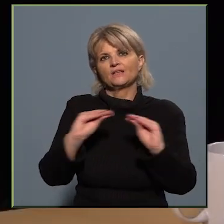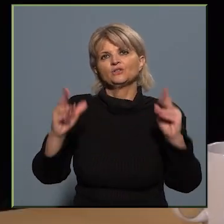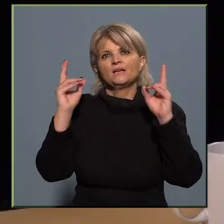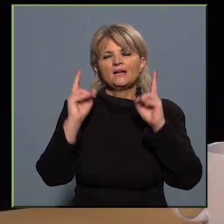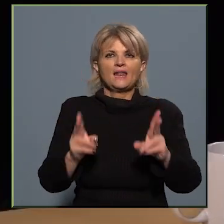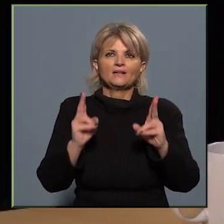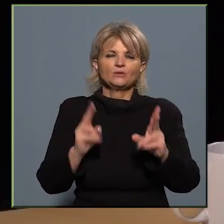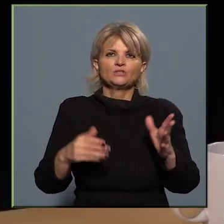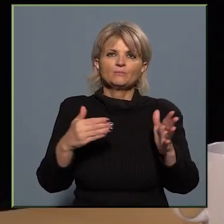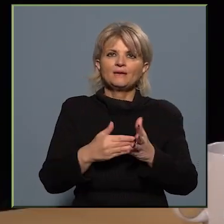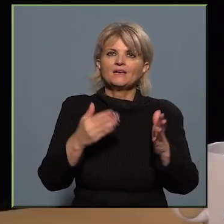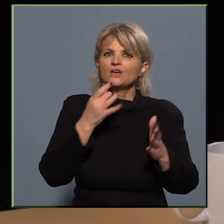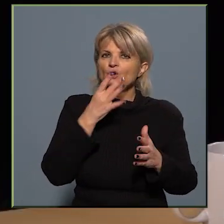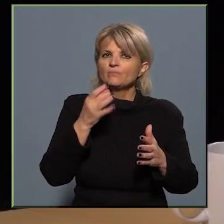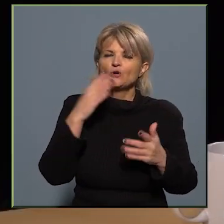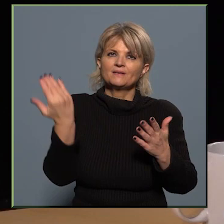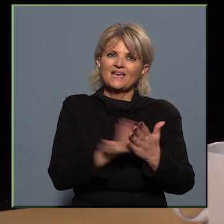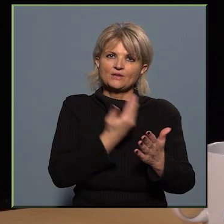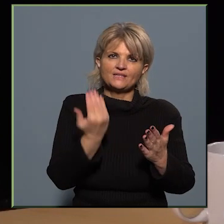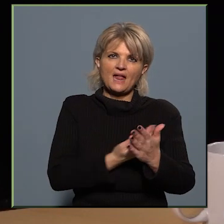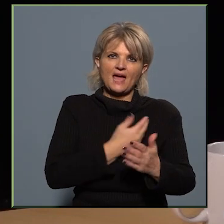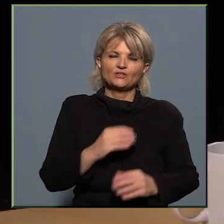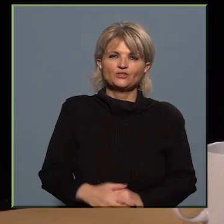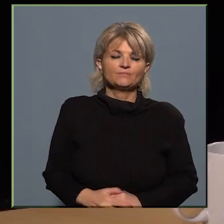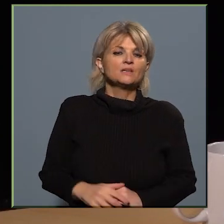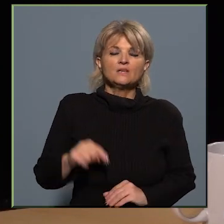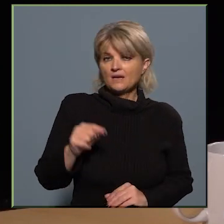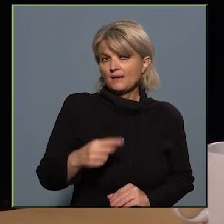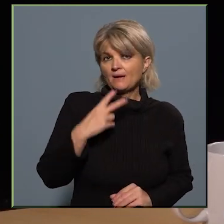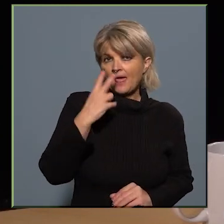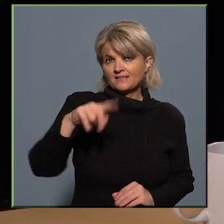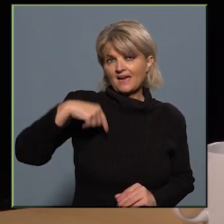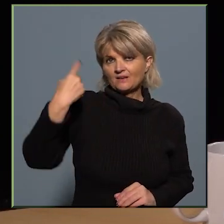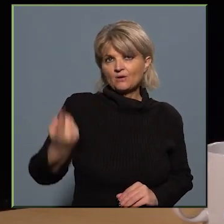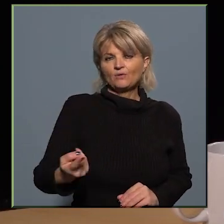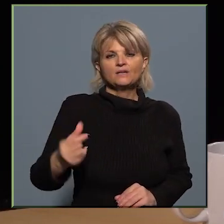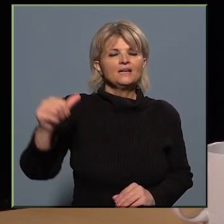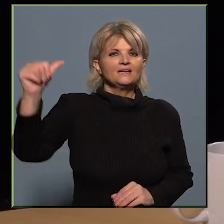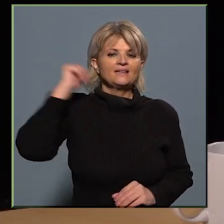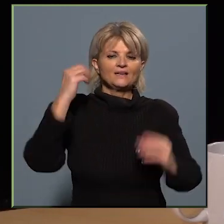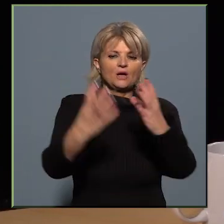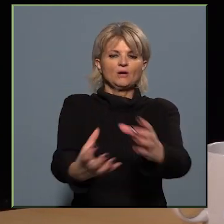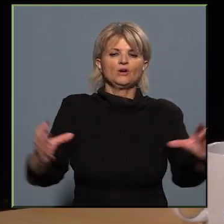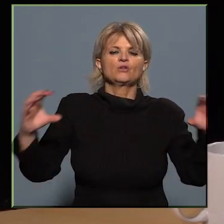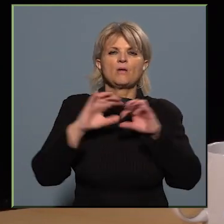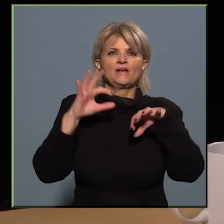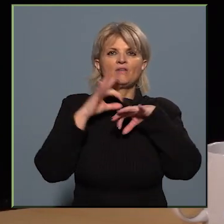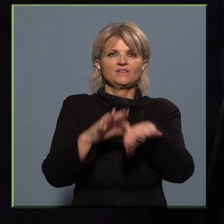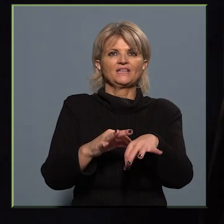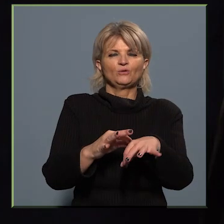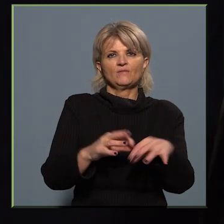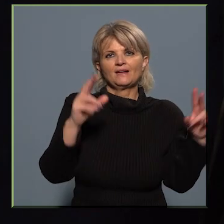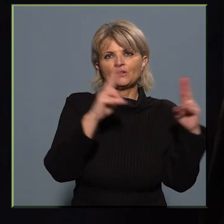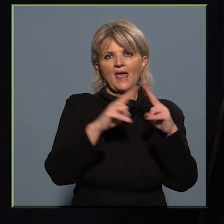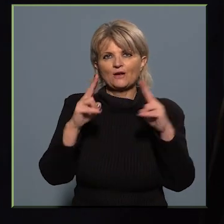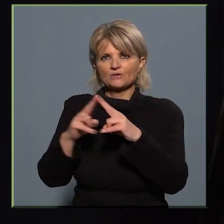egy még jobb kihasználása. Ebben látják a jövőt. Egyébként tegnap a kamara vezetőivel találkoztam. Ők is nagyon szorgalmazzák azt,